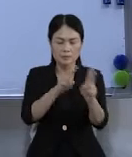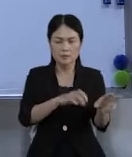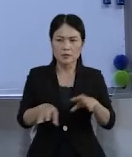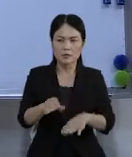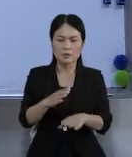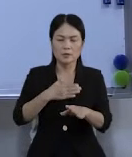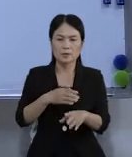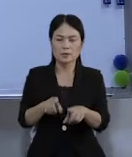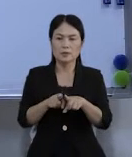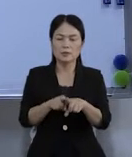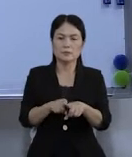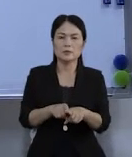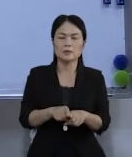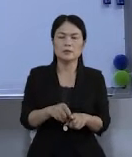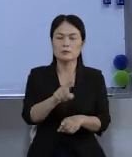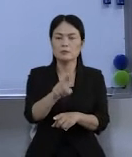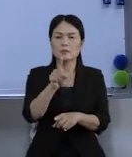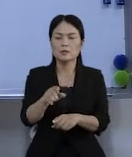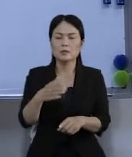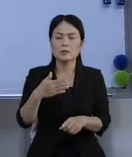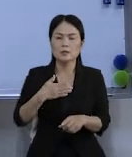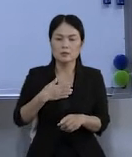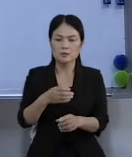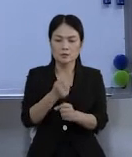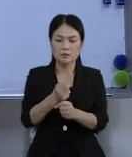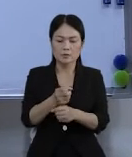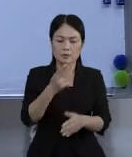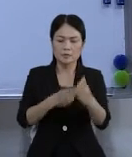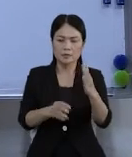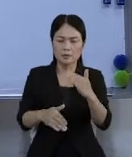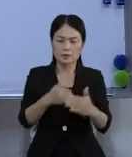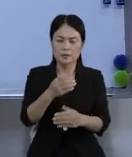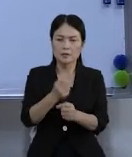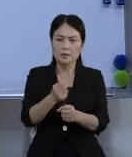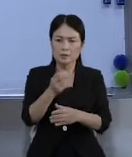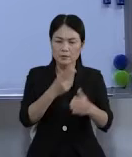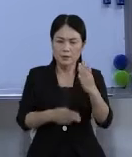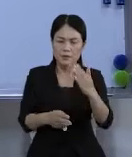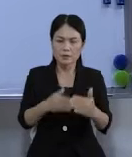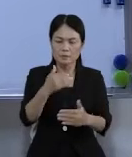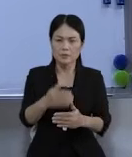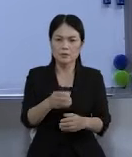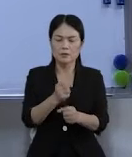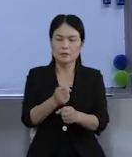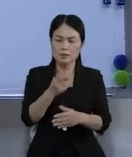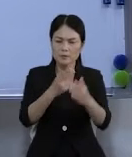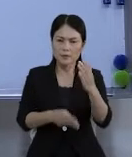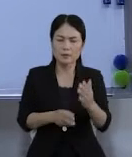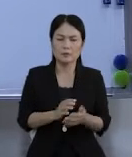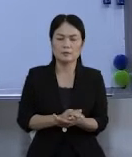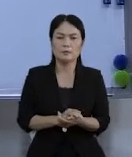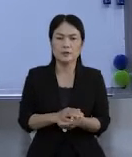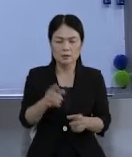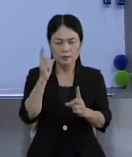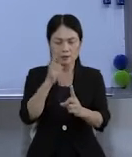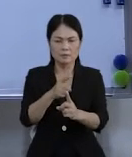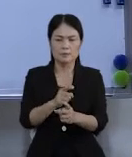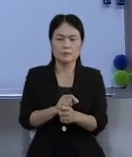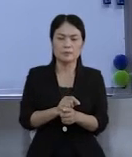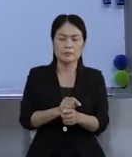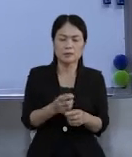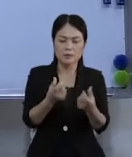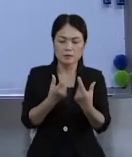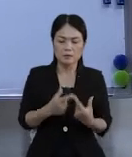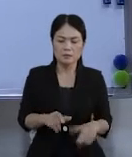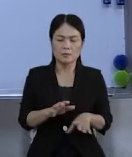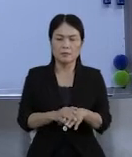sẽ cảm phiệt bỏ nẹ cừu đáy tha. Ta nẹ cừu thơ với. Và tọa mà nẹ cừu thơ ấy tiết. Và tọa mà tiết thơ ấy tiết. Đậm bay